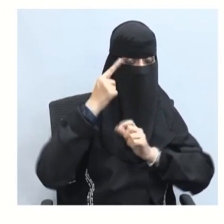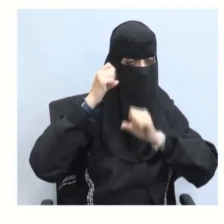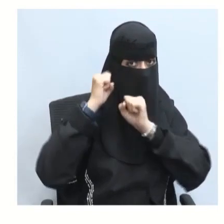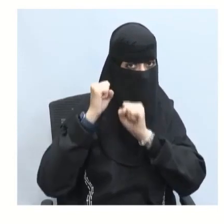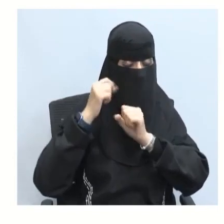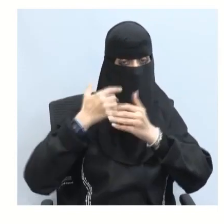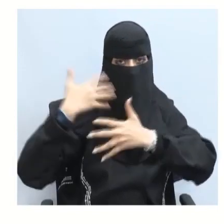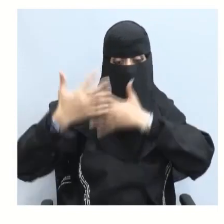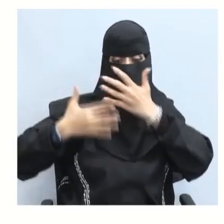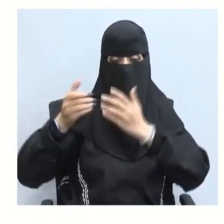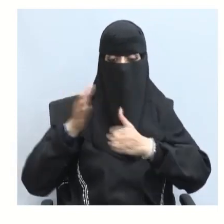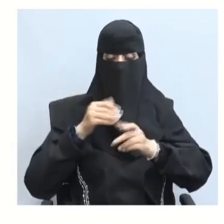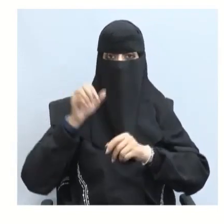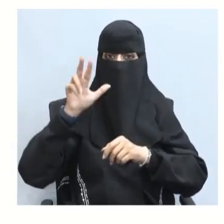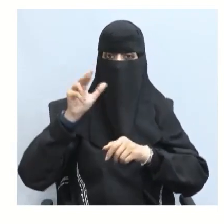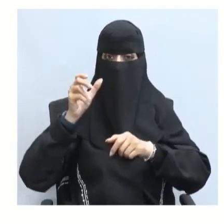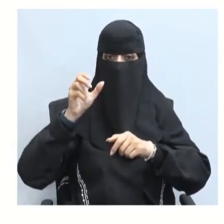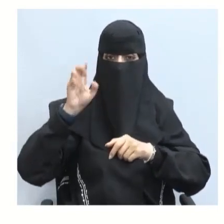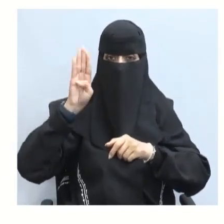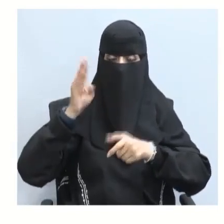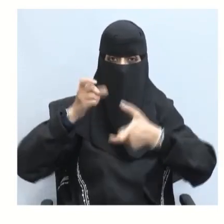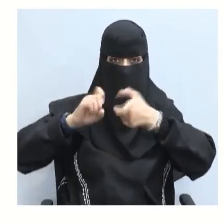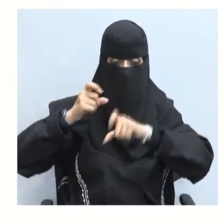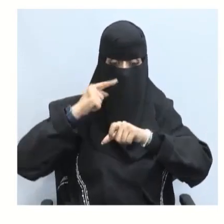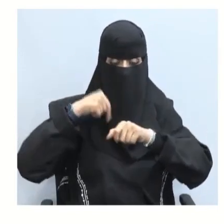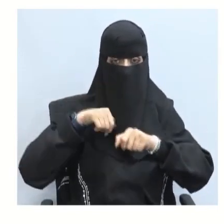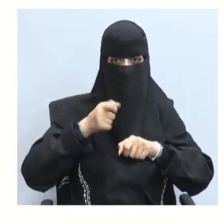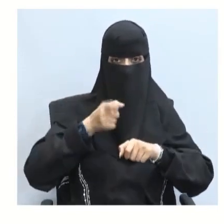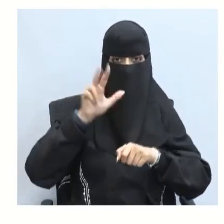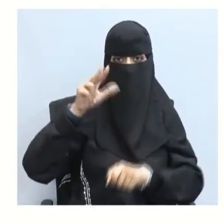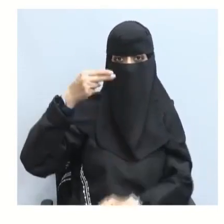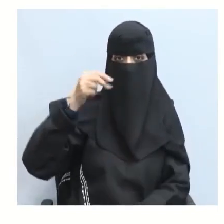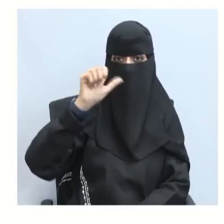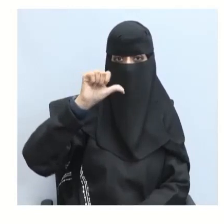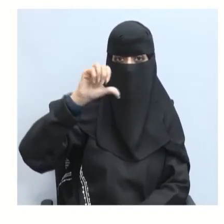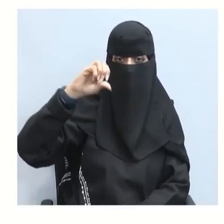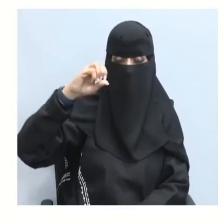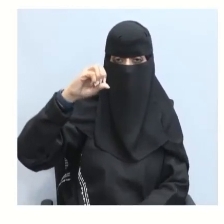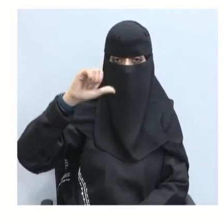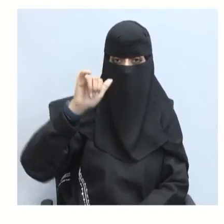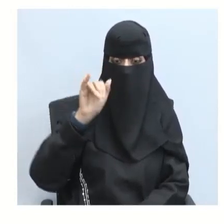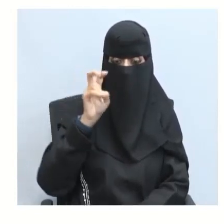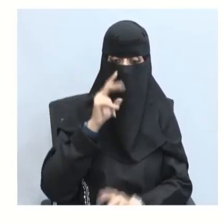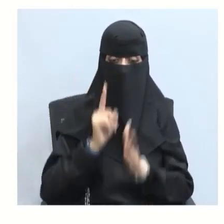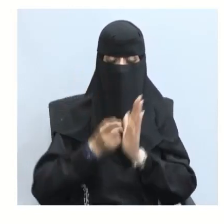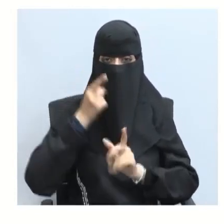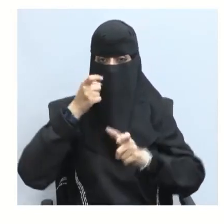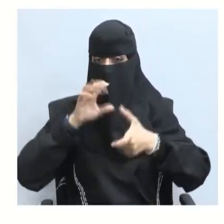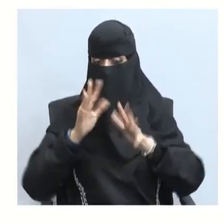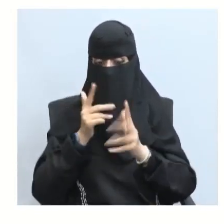والكيمياء العضويه والمركب العضوي تجربه استهلاليه كيف يمكنك نمذجه